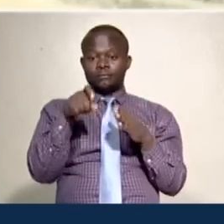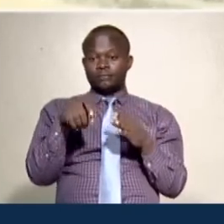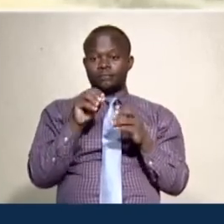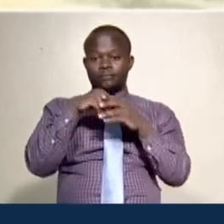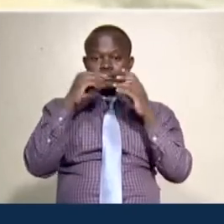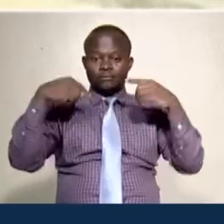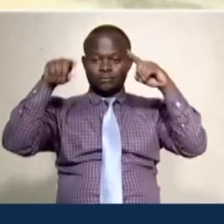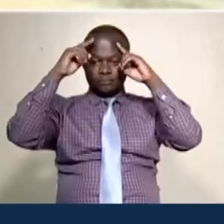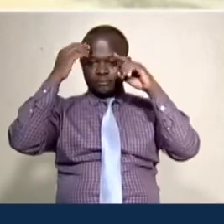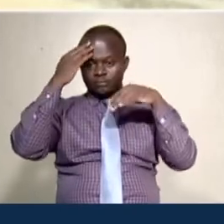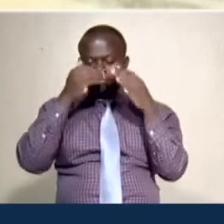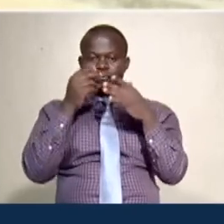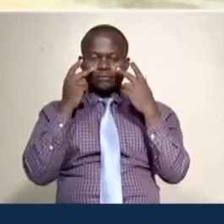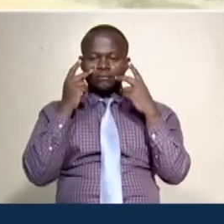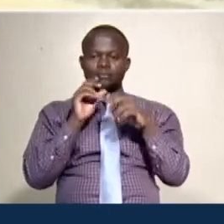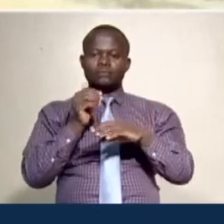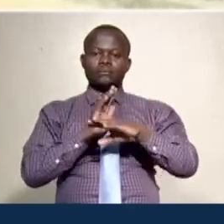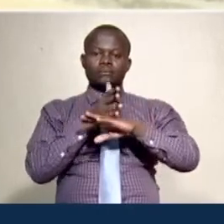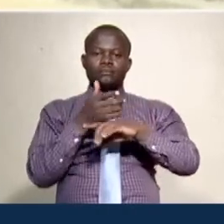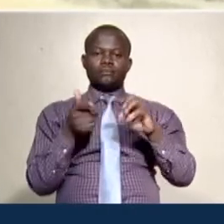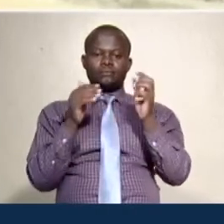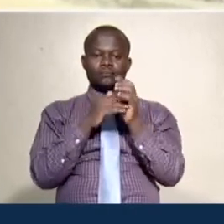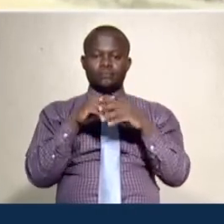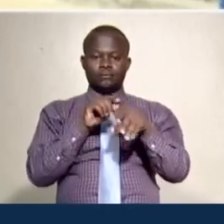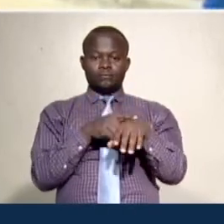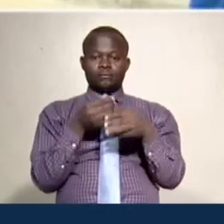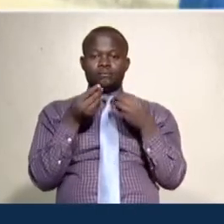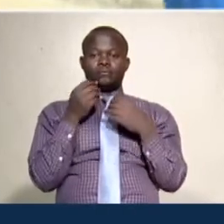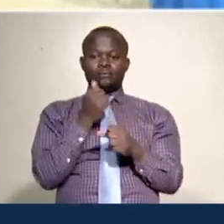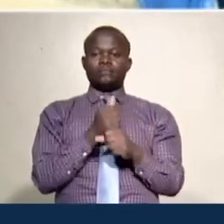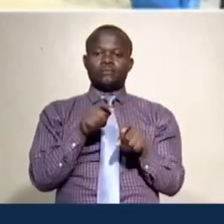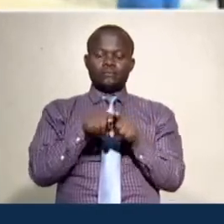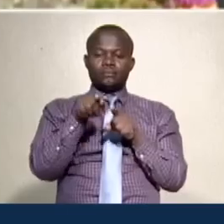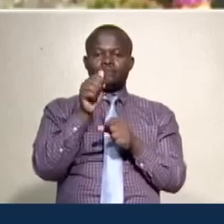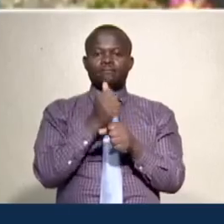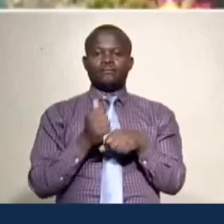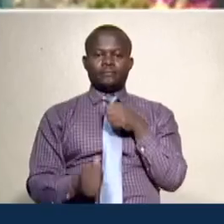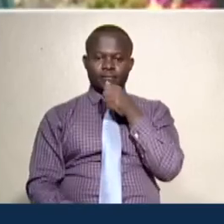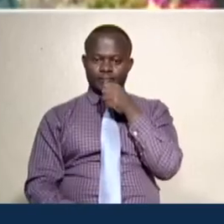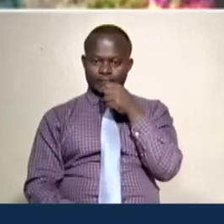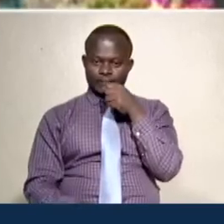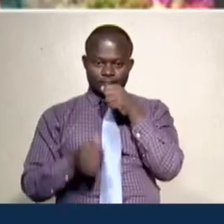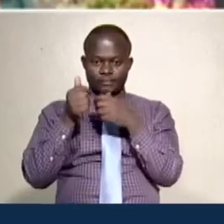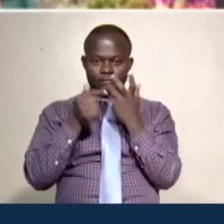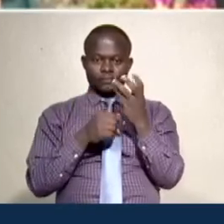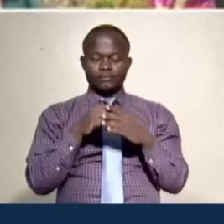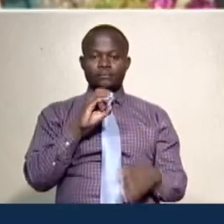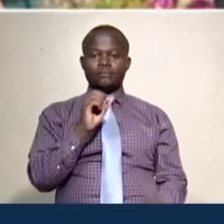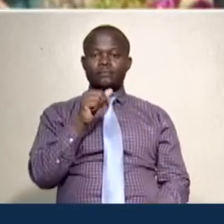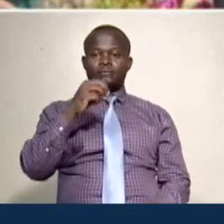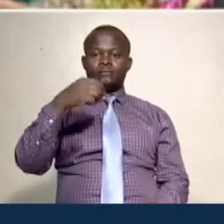muri university kugira ngo mbone uburenzeho, gusa no muri iki gihe uwamakazi nako nagakora. Niyo masomo n'ubundi ya Cambridge